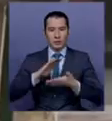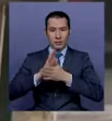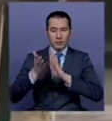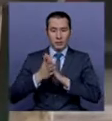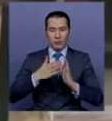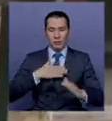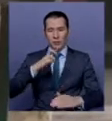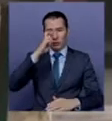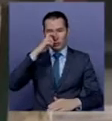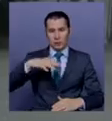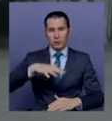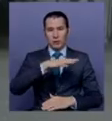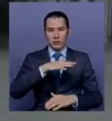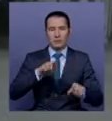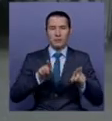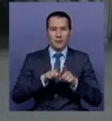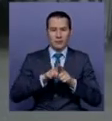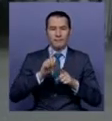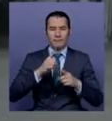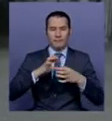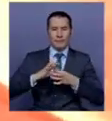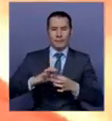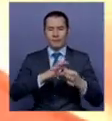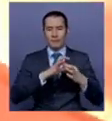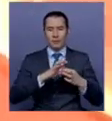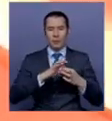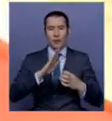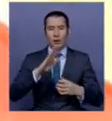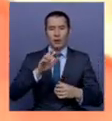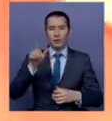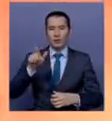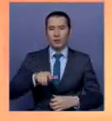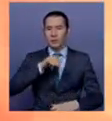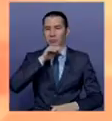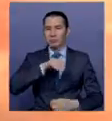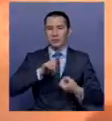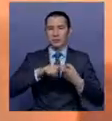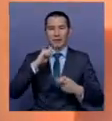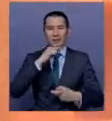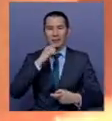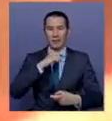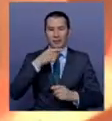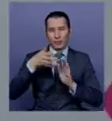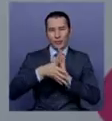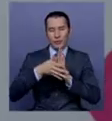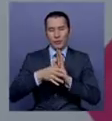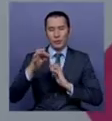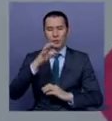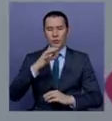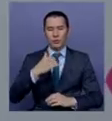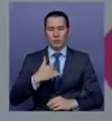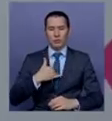еліміз бірқатар басымдыққа ие деді президент. Ал экономист Диас Құмарбеков, бізде қаржы резерві жеткілікті